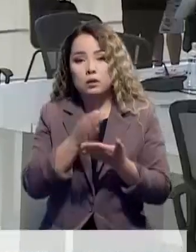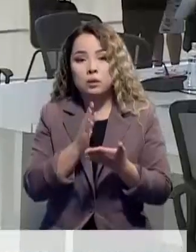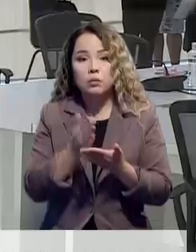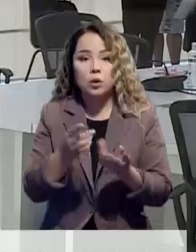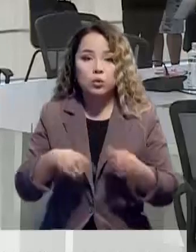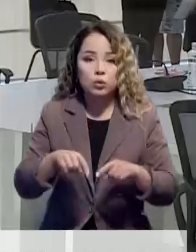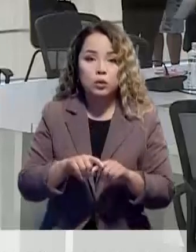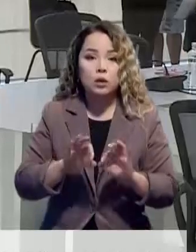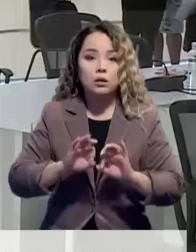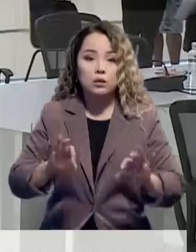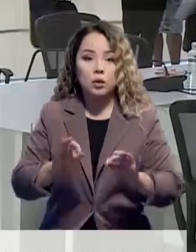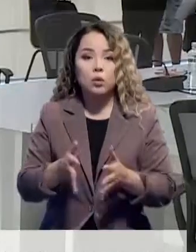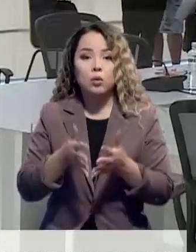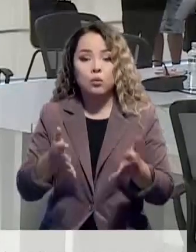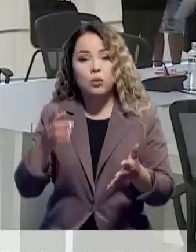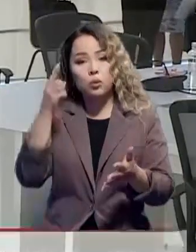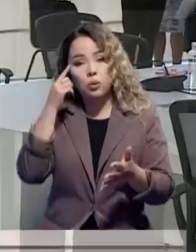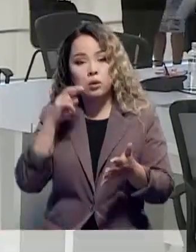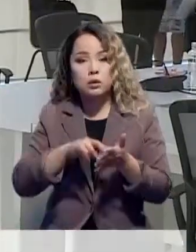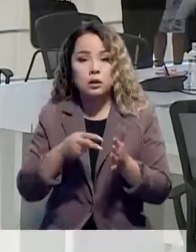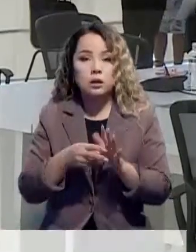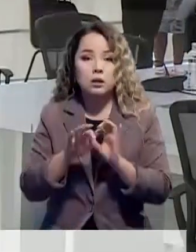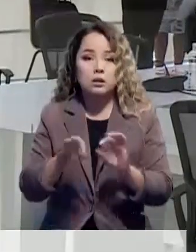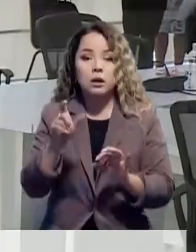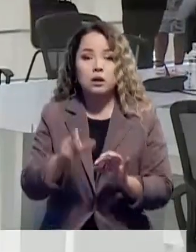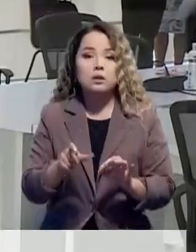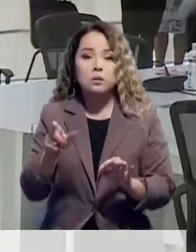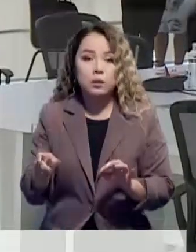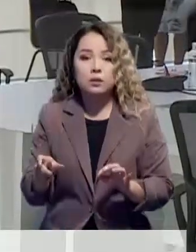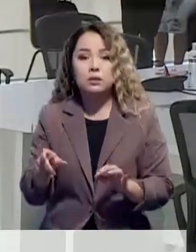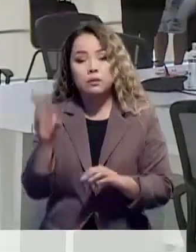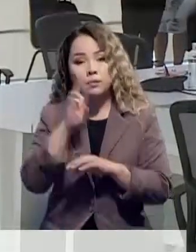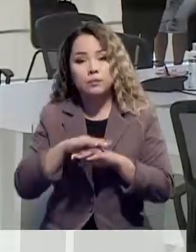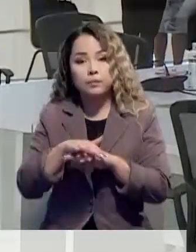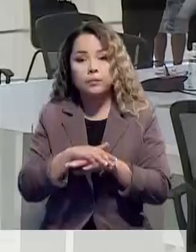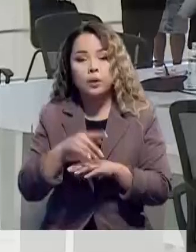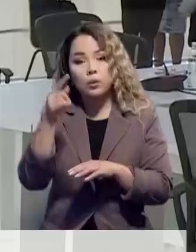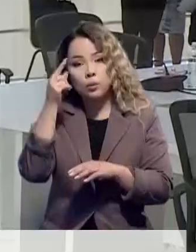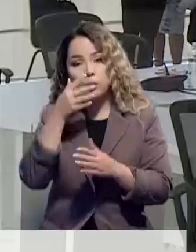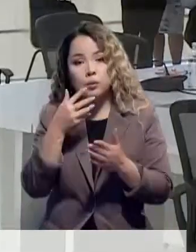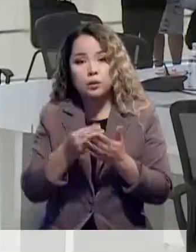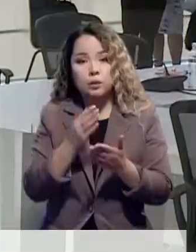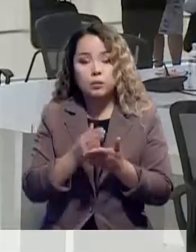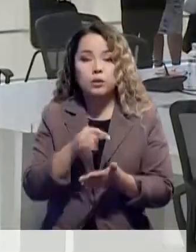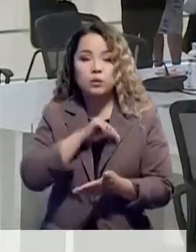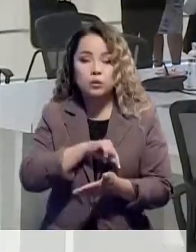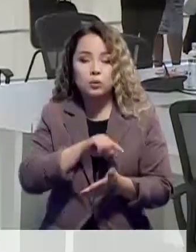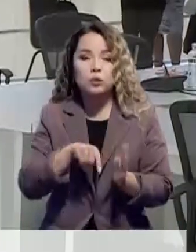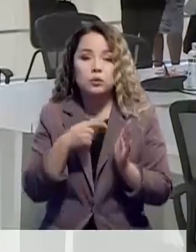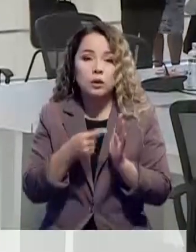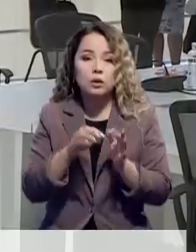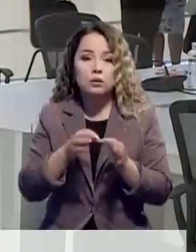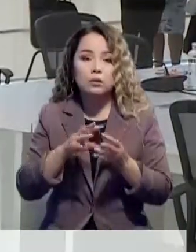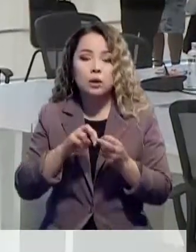Құрылтайда айтылған көп ойлардың барлығы енді азаматтардың, ел азаматтардың ойында да бар, көкейінде жүрген көп